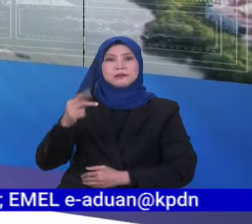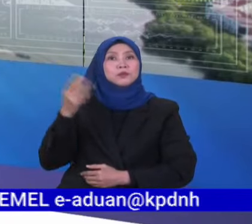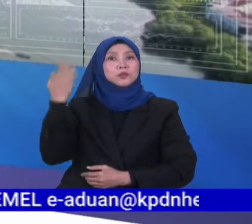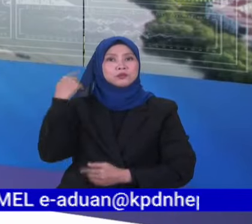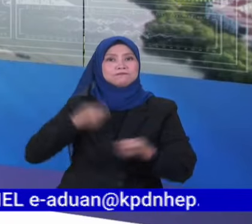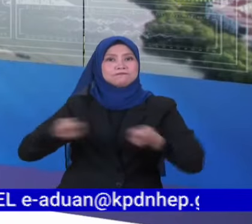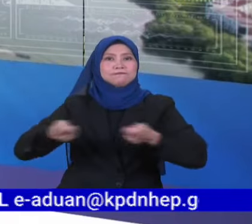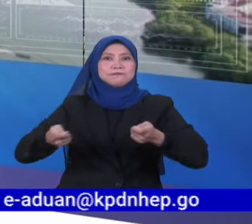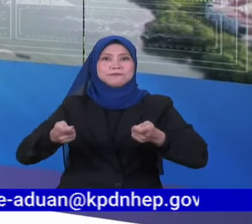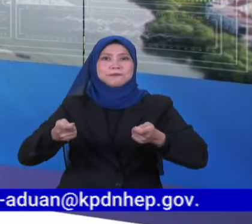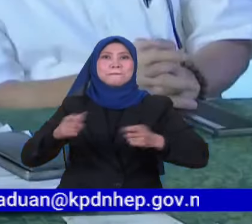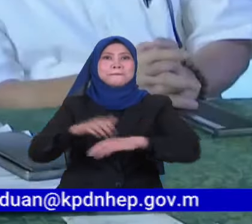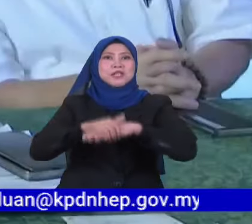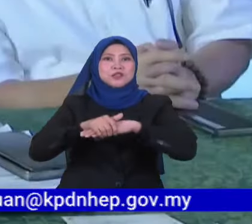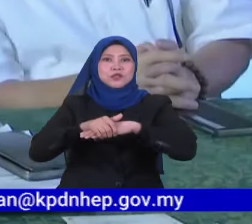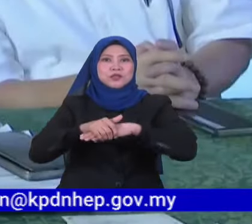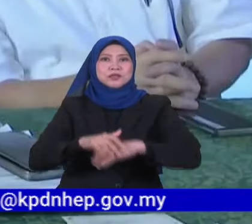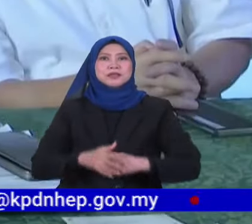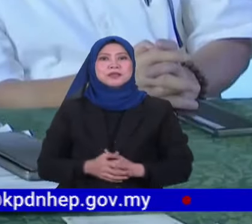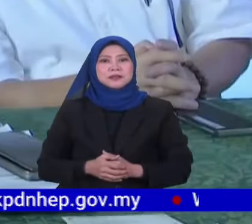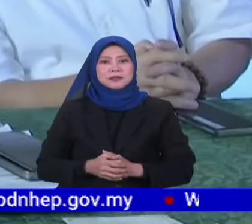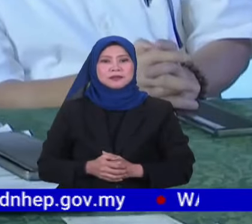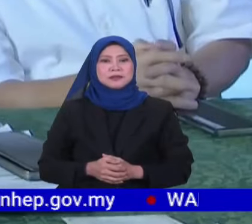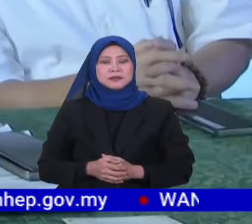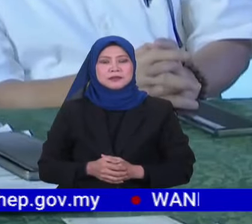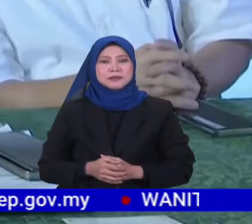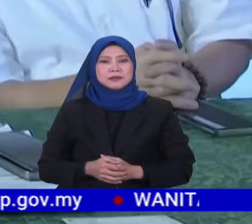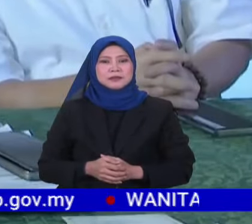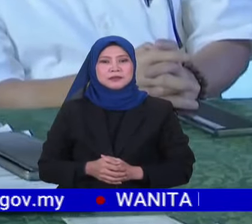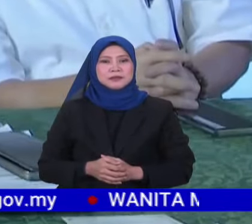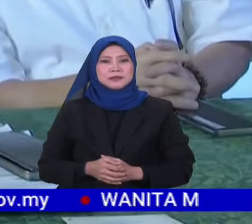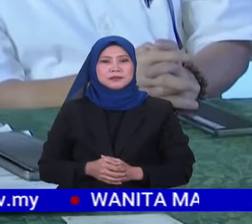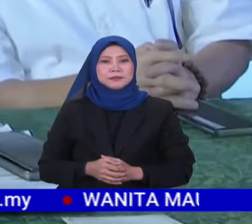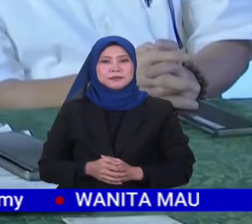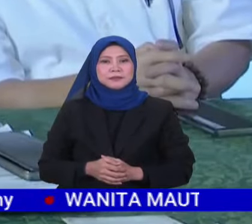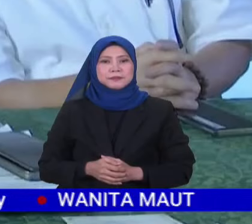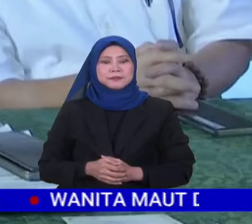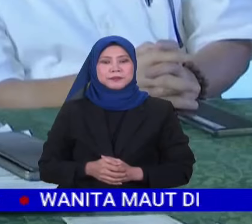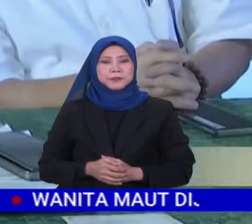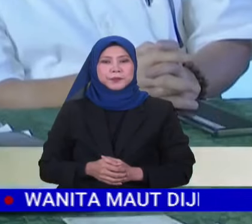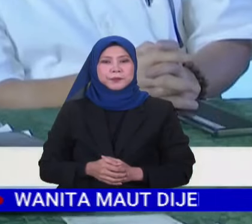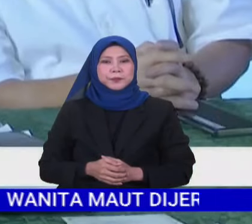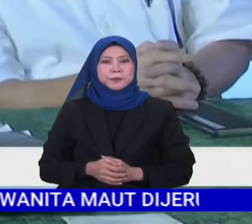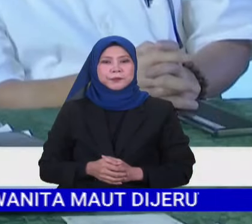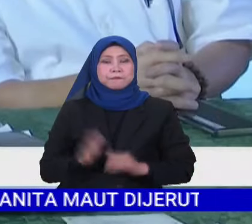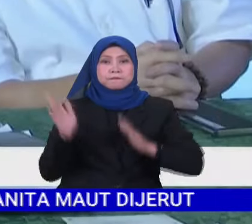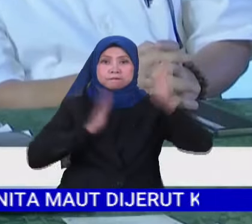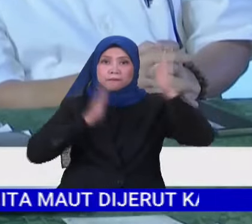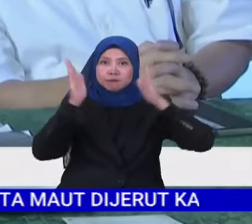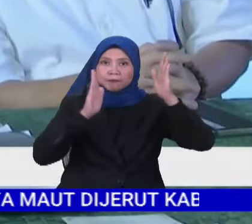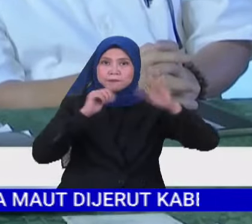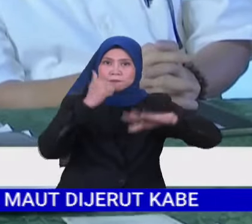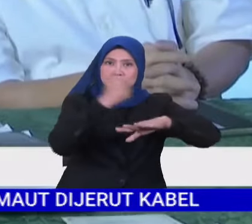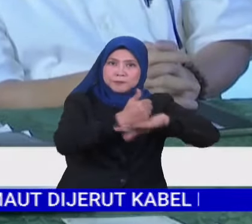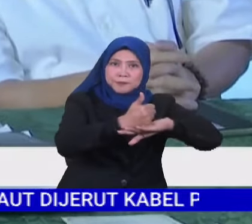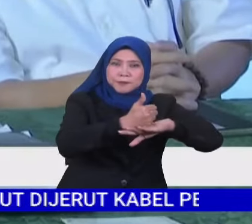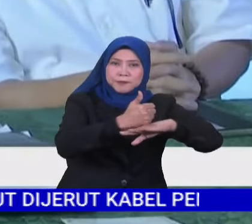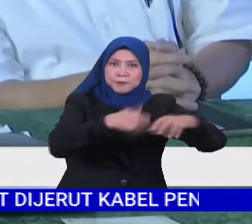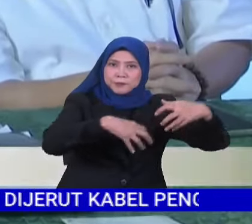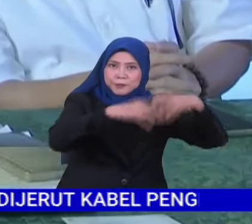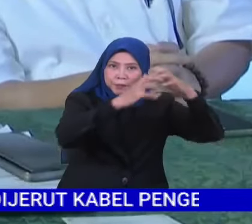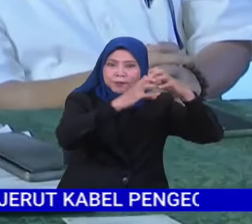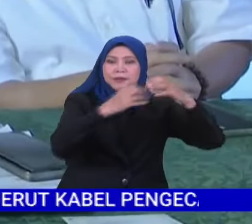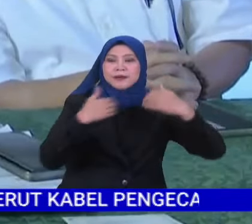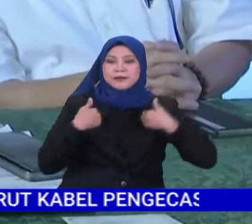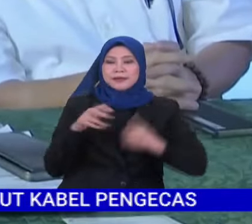British the Malaysian editing hidup kami diantara